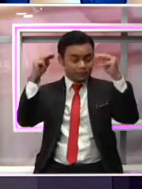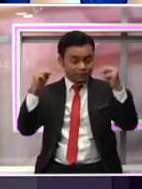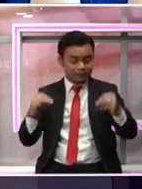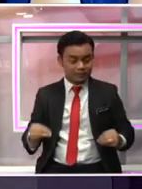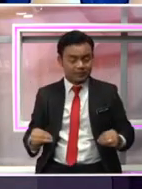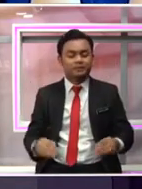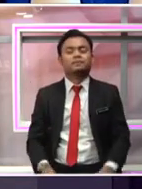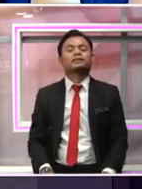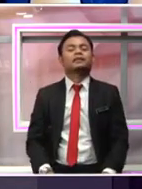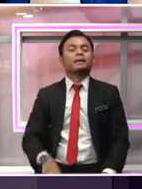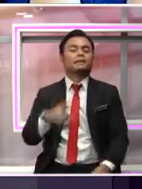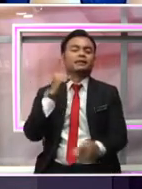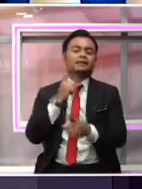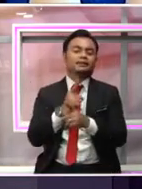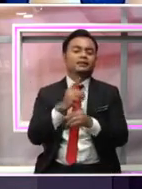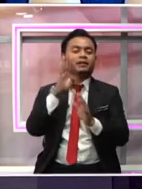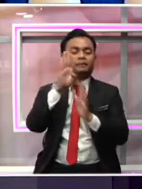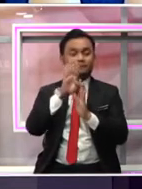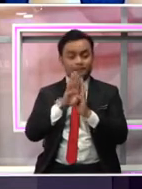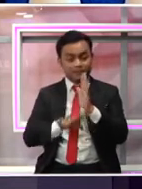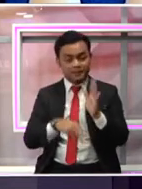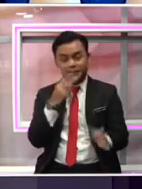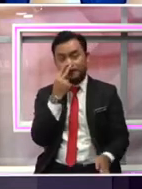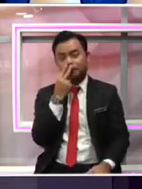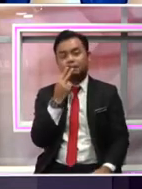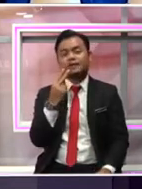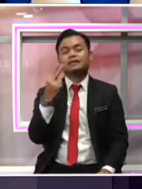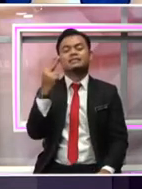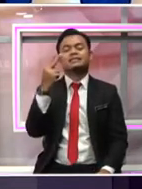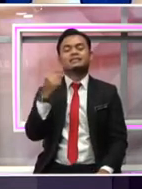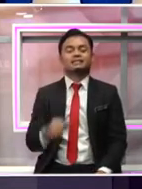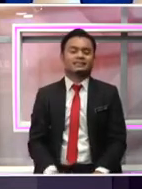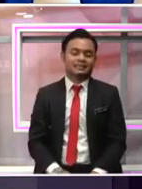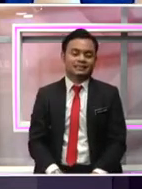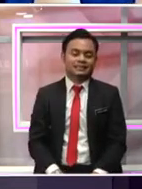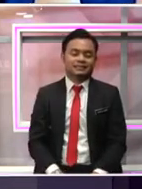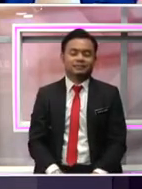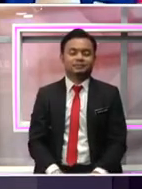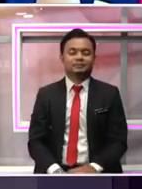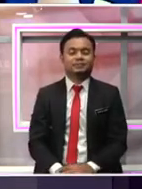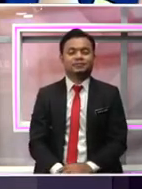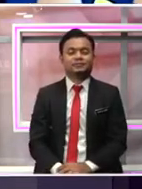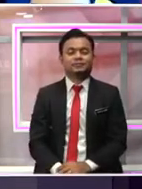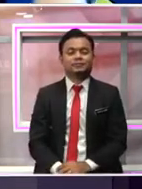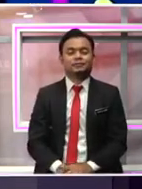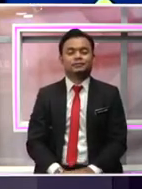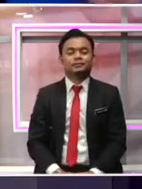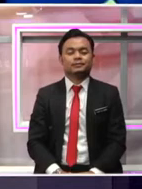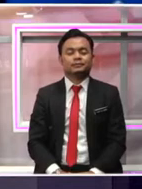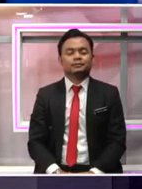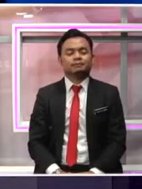Mira bernafas ini adalah pilihan jawaban yang masih ada Bayer nafas